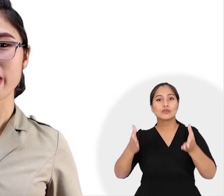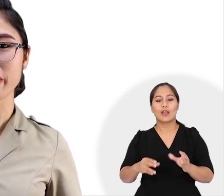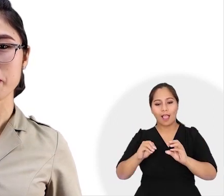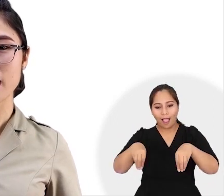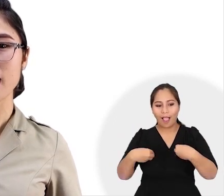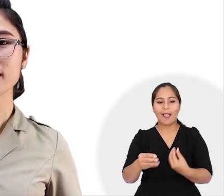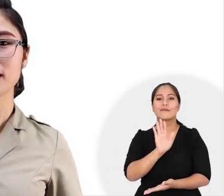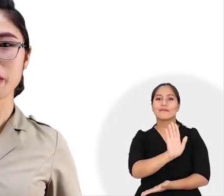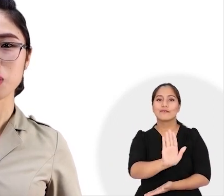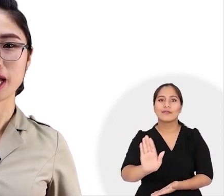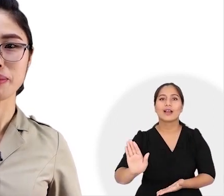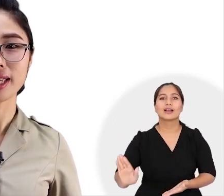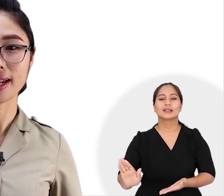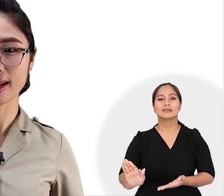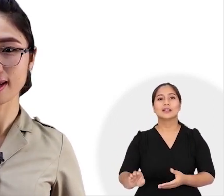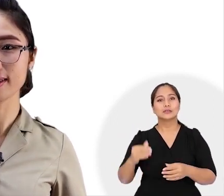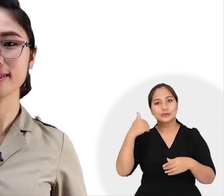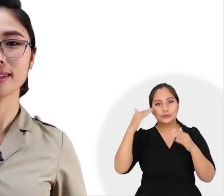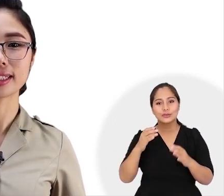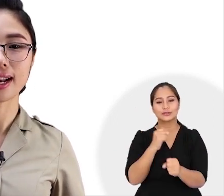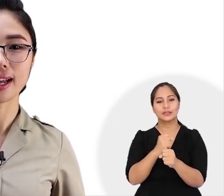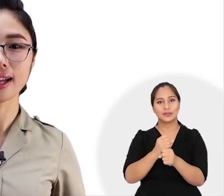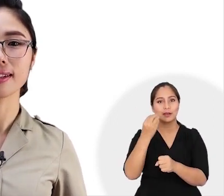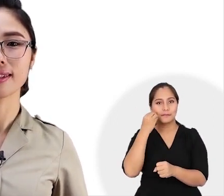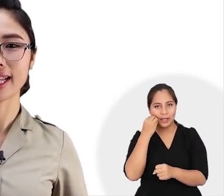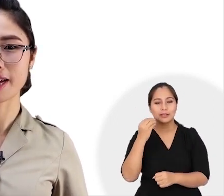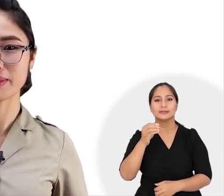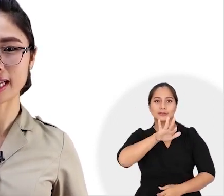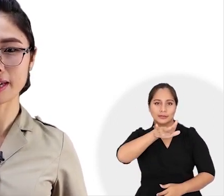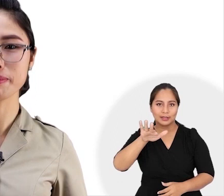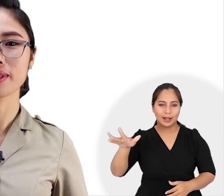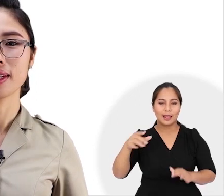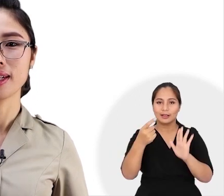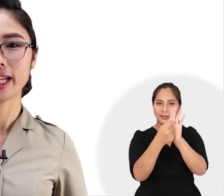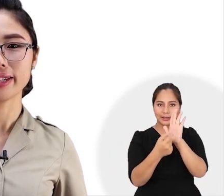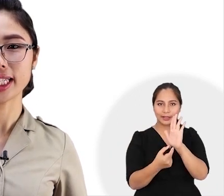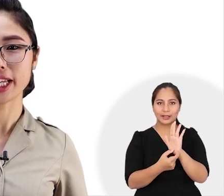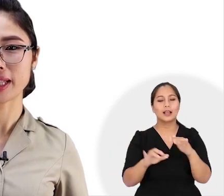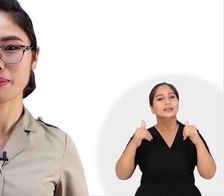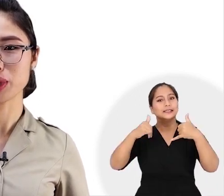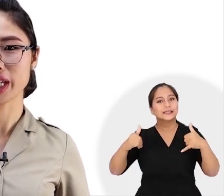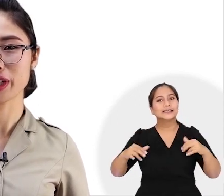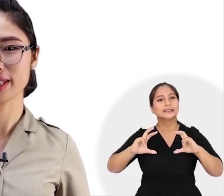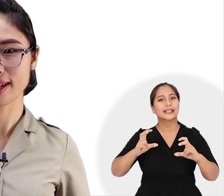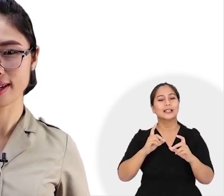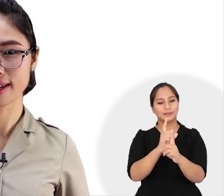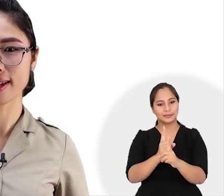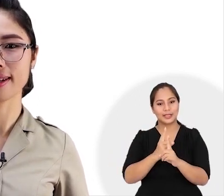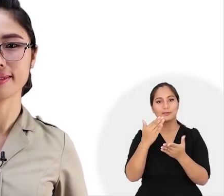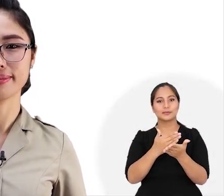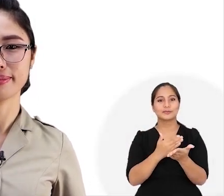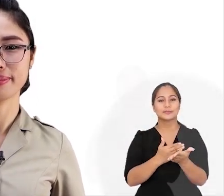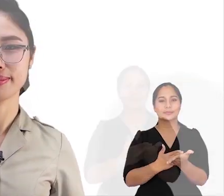ครูขอฝากเวียกบ้านให้พวกหลานไปเรียนอ่านสระและคำศัพท์แล้วลิ้นเกมตามบทเรียนข้อที่